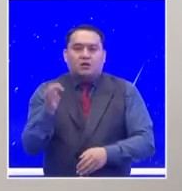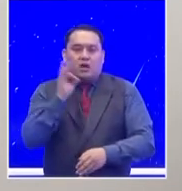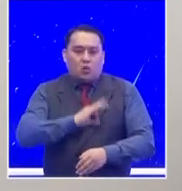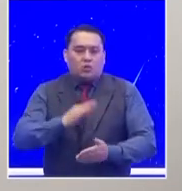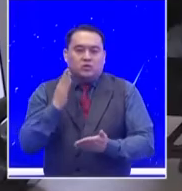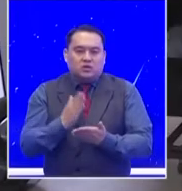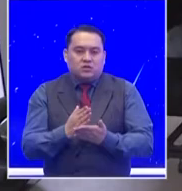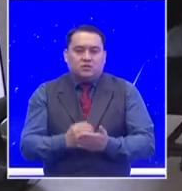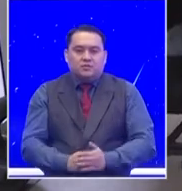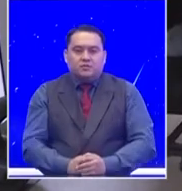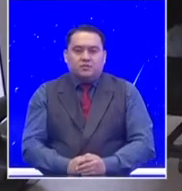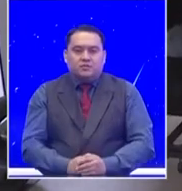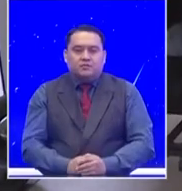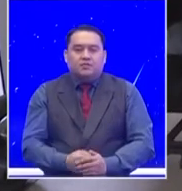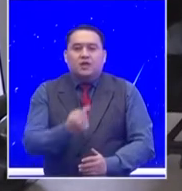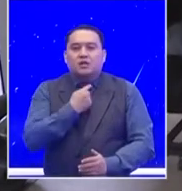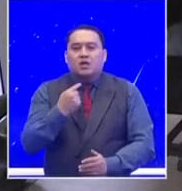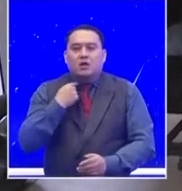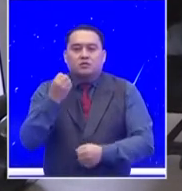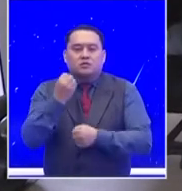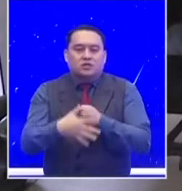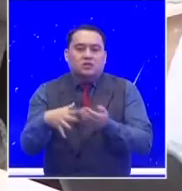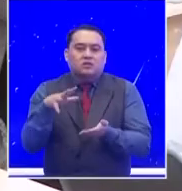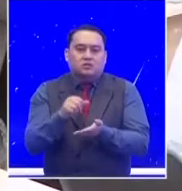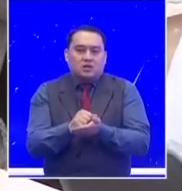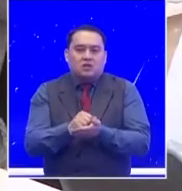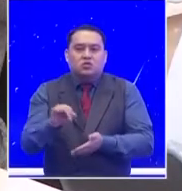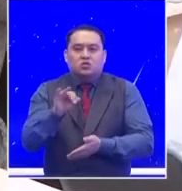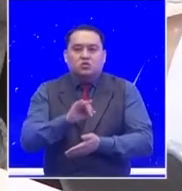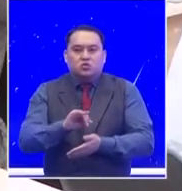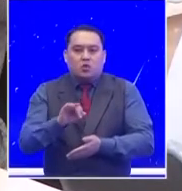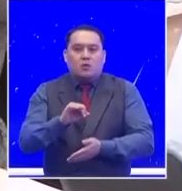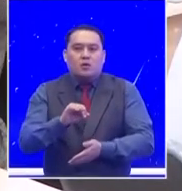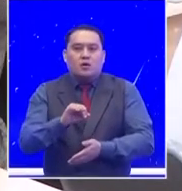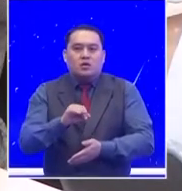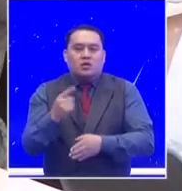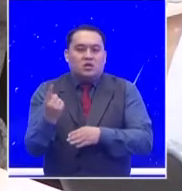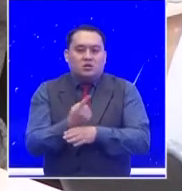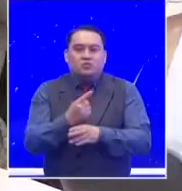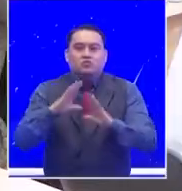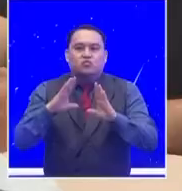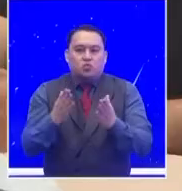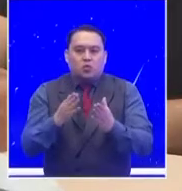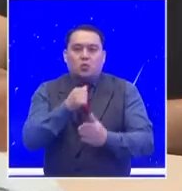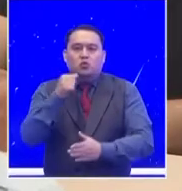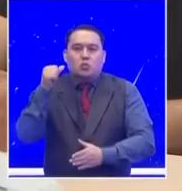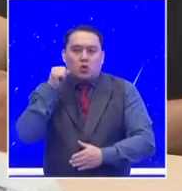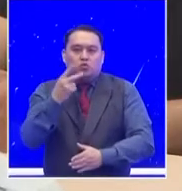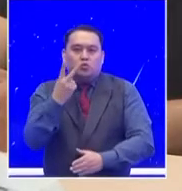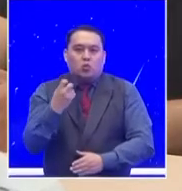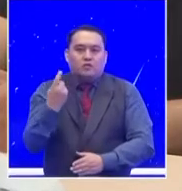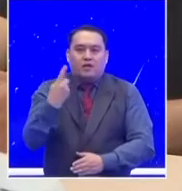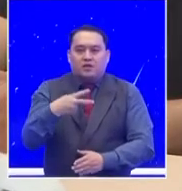доход. По данным Талдыкурганского центра занятости, история успеха Мадзины и Саята не единственные случаи. В прошлом году